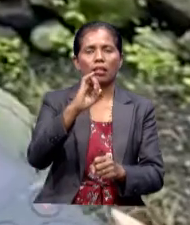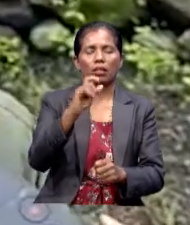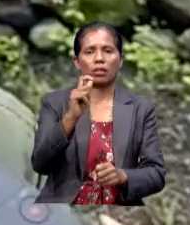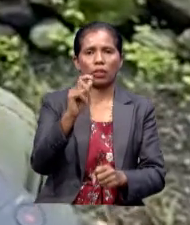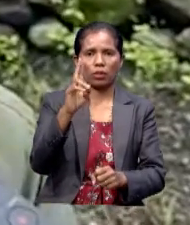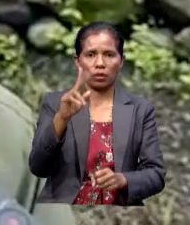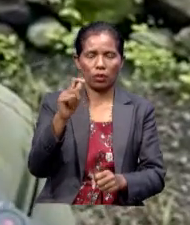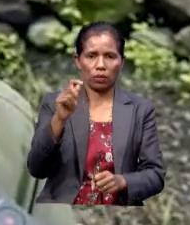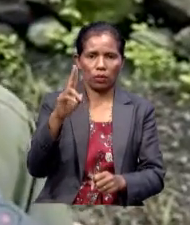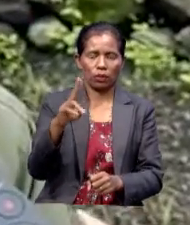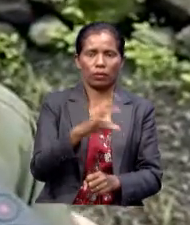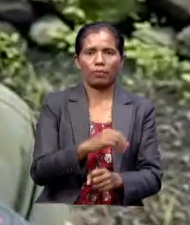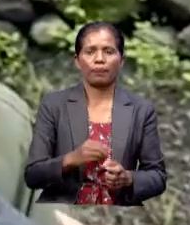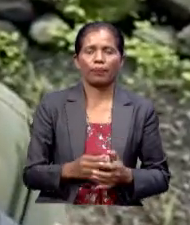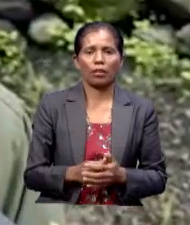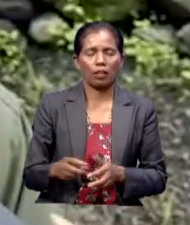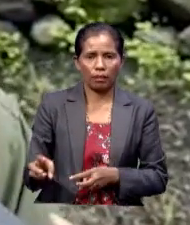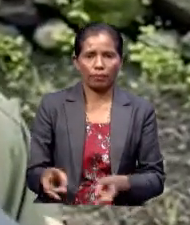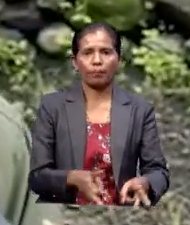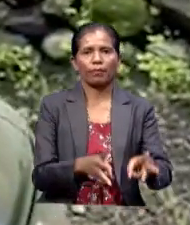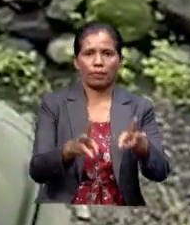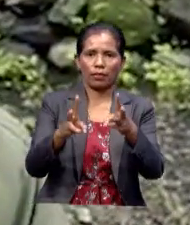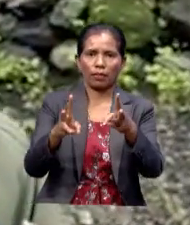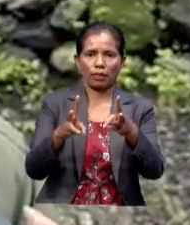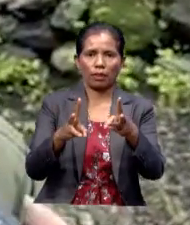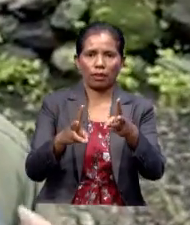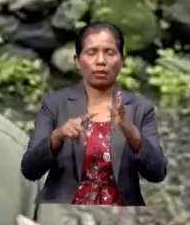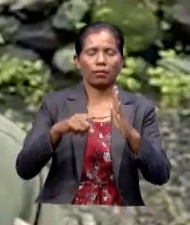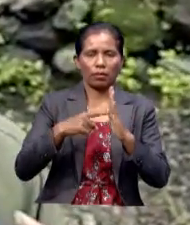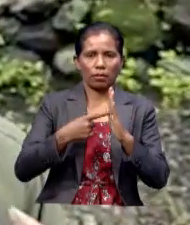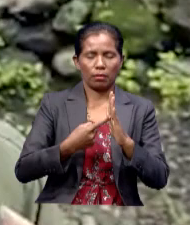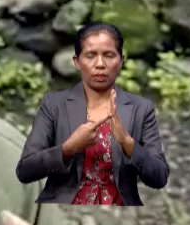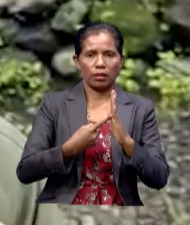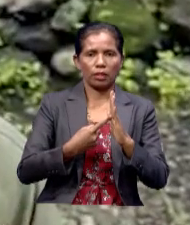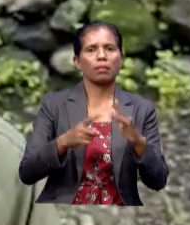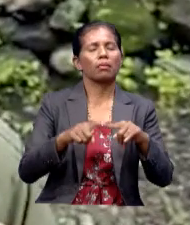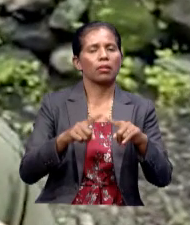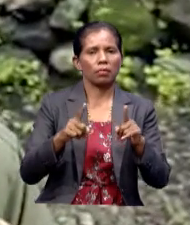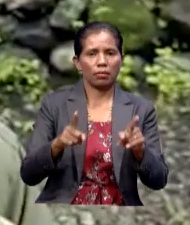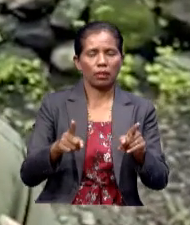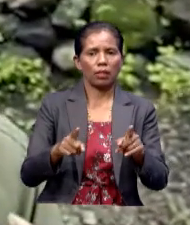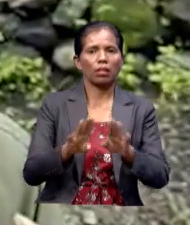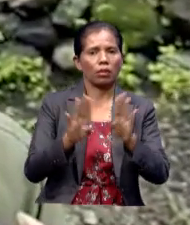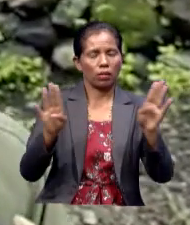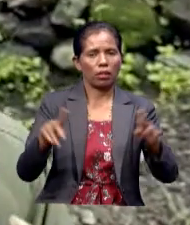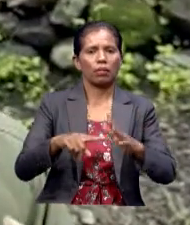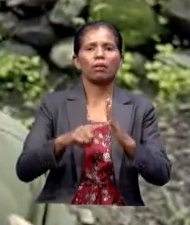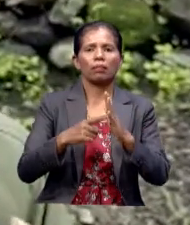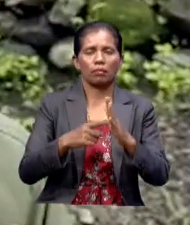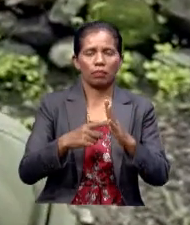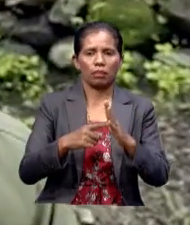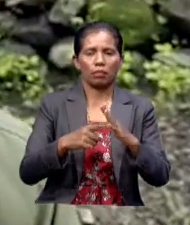ne strada ne hahu loko na mai be se kondisan